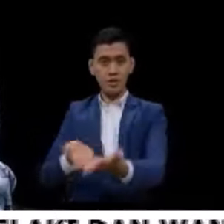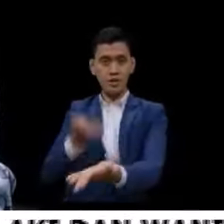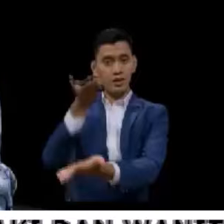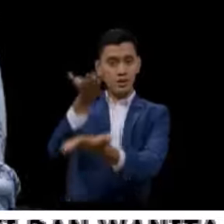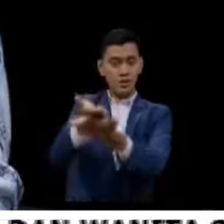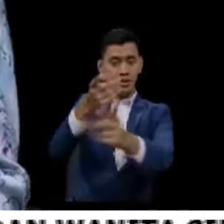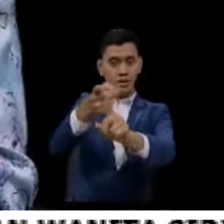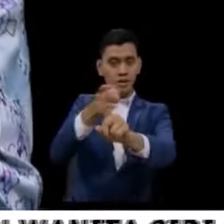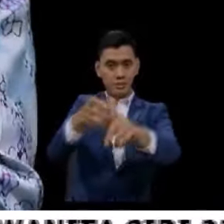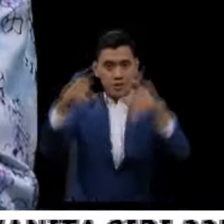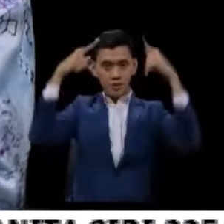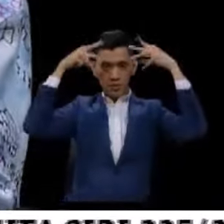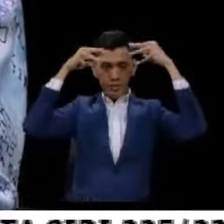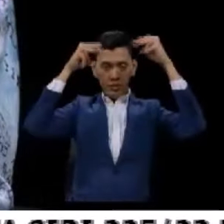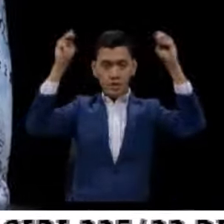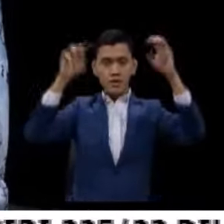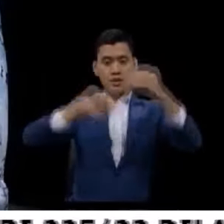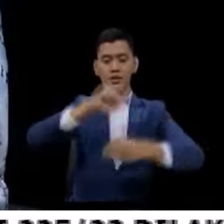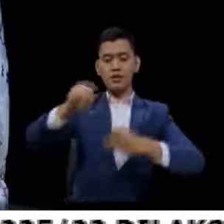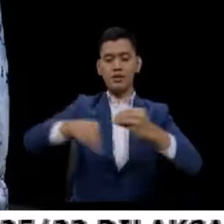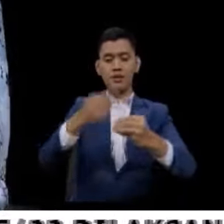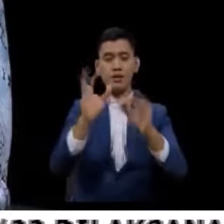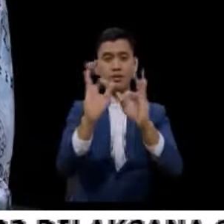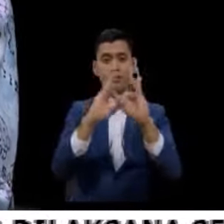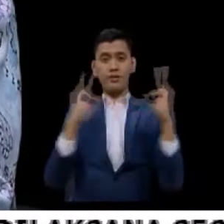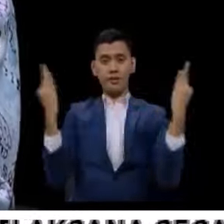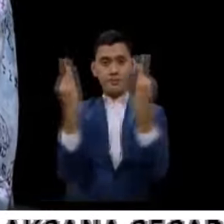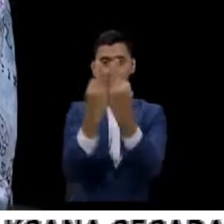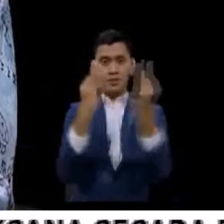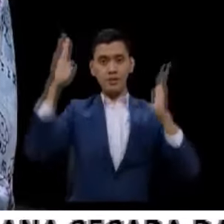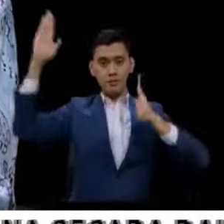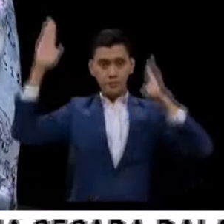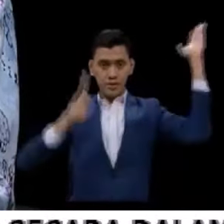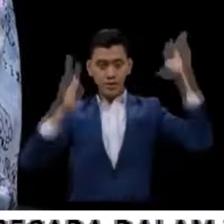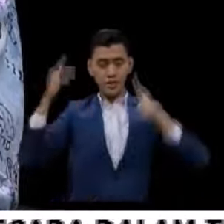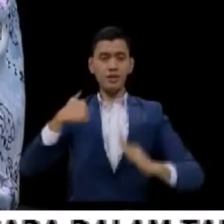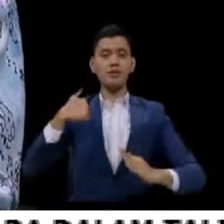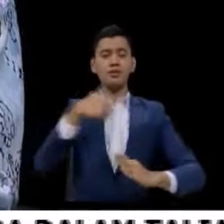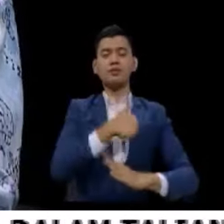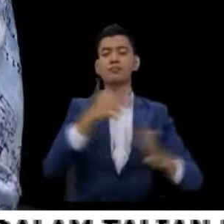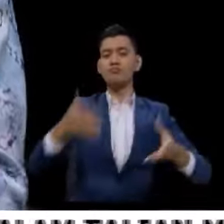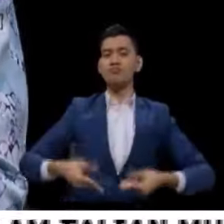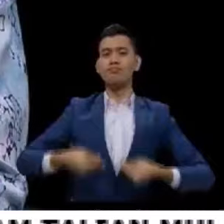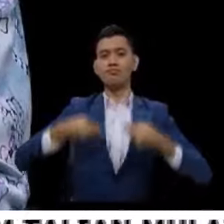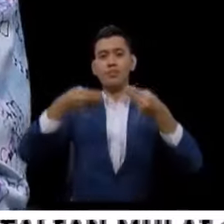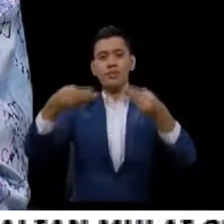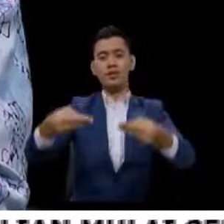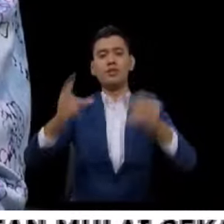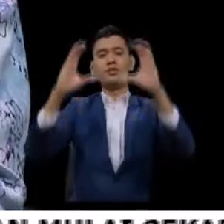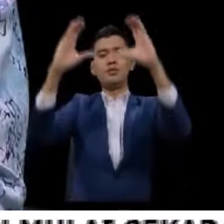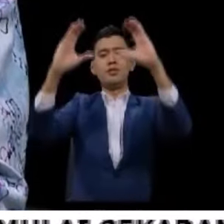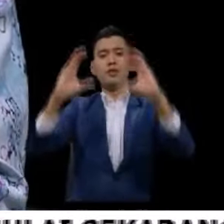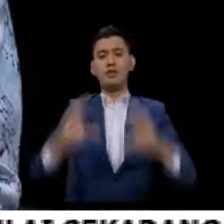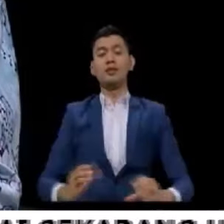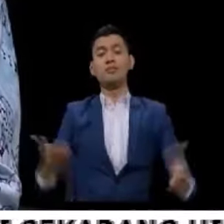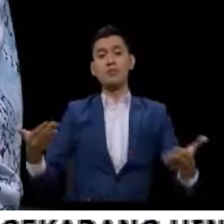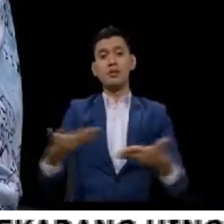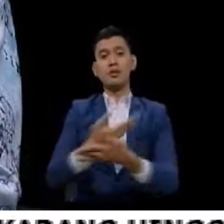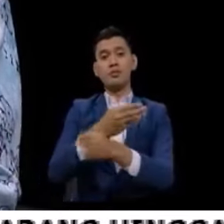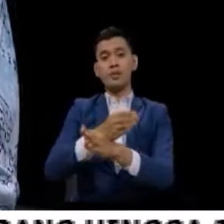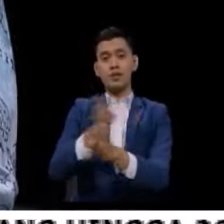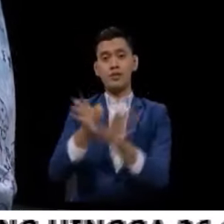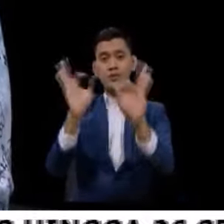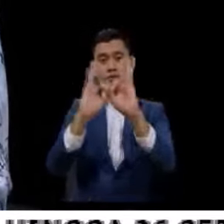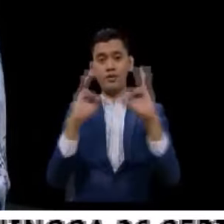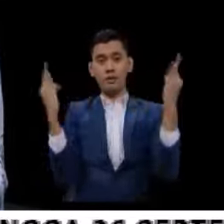amat Bomat dan menteri kendaraan dengan program desa dan dengan kita memberikan satu negatif untuk membentuk logam